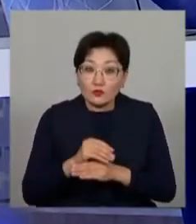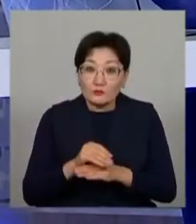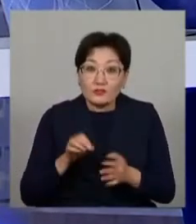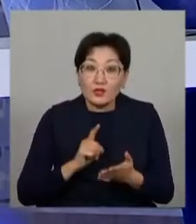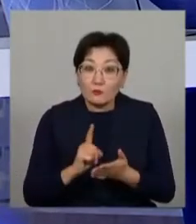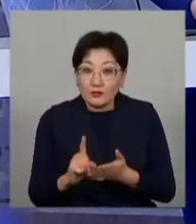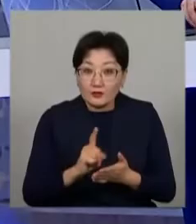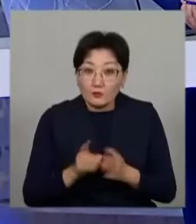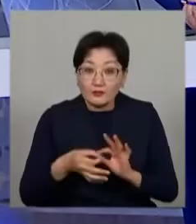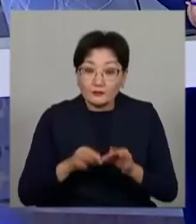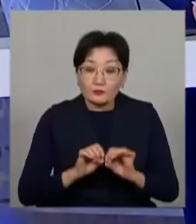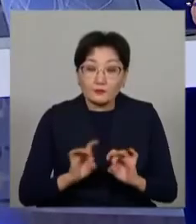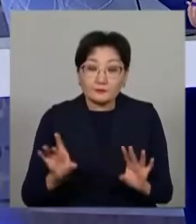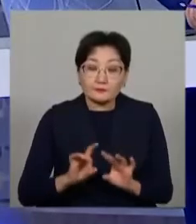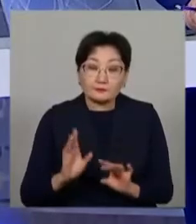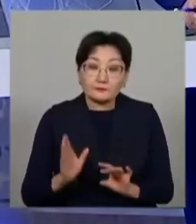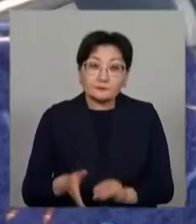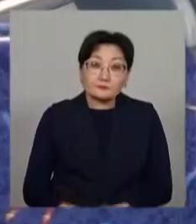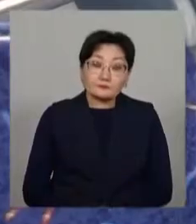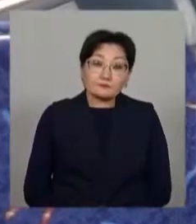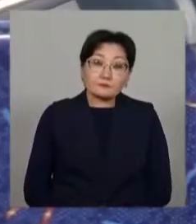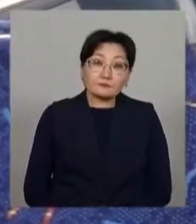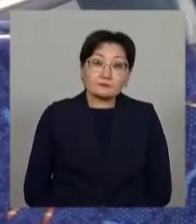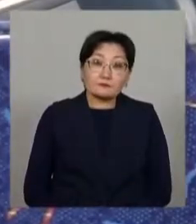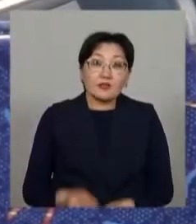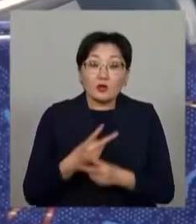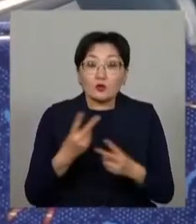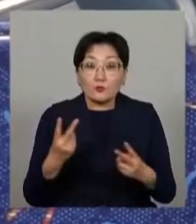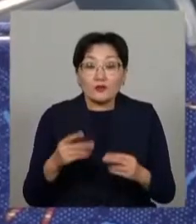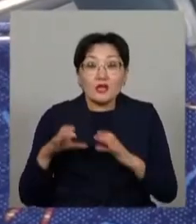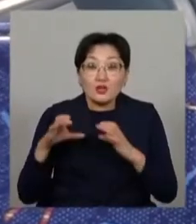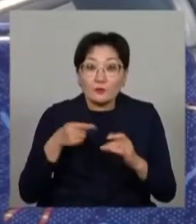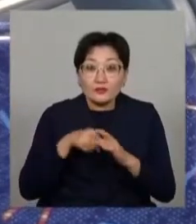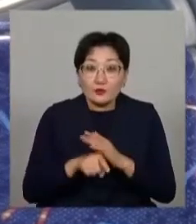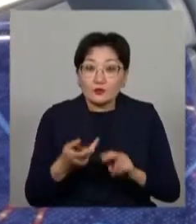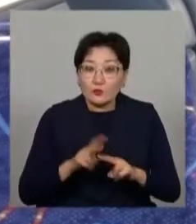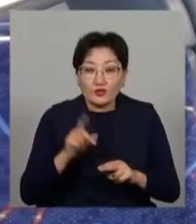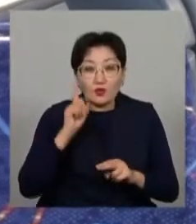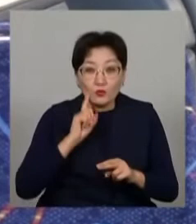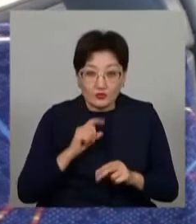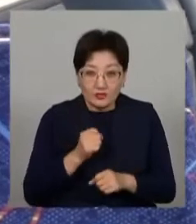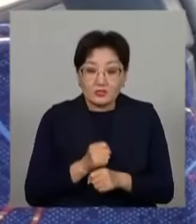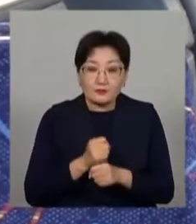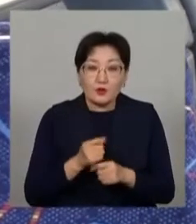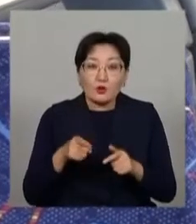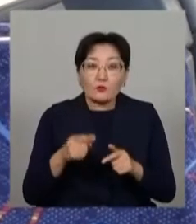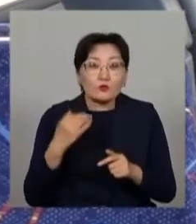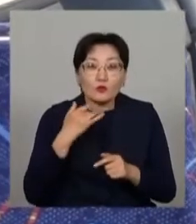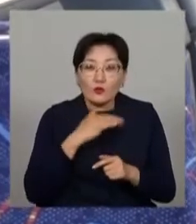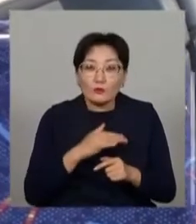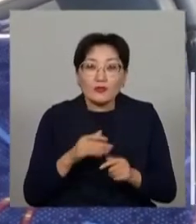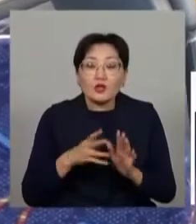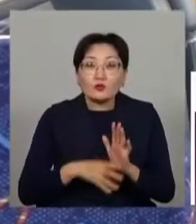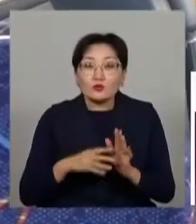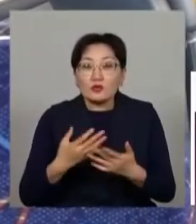шығарылады. Толығырақ тілші баяндайды. Көріп тұрғаныңыздай, автобустың іші өте ыңғайлатып жасалынған. Мұнда көптегенде